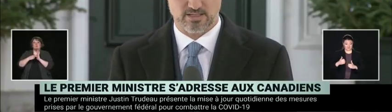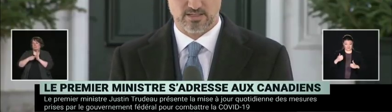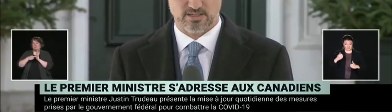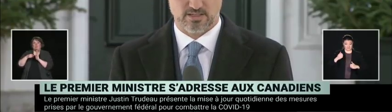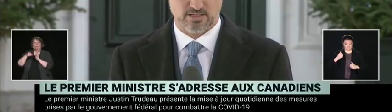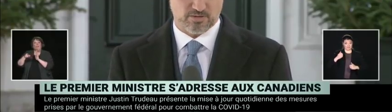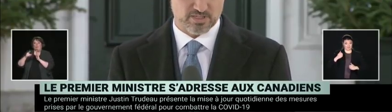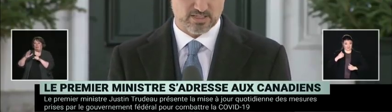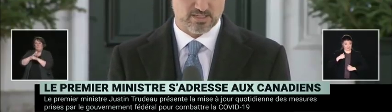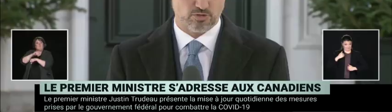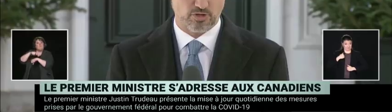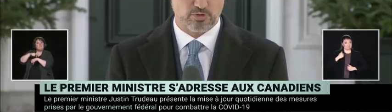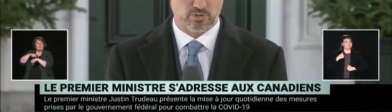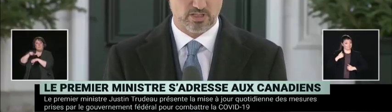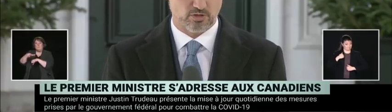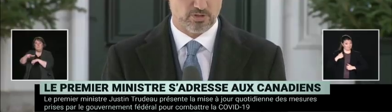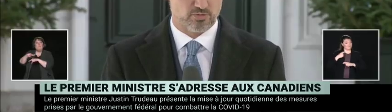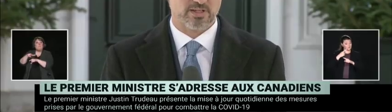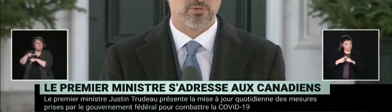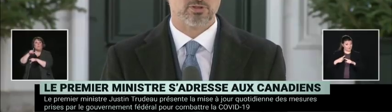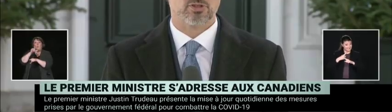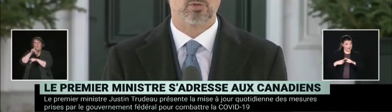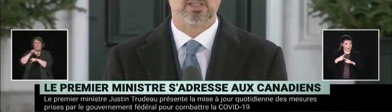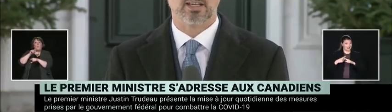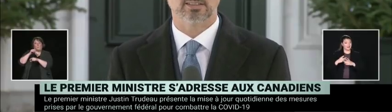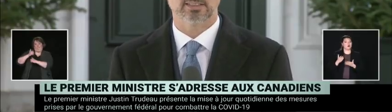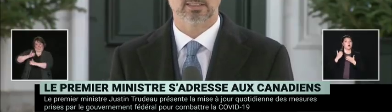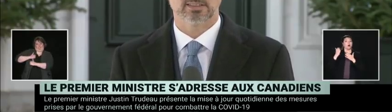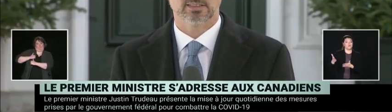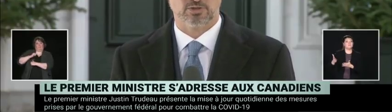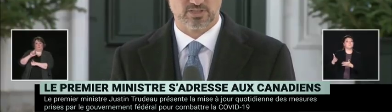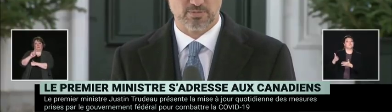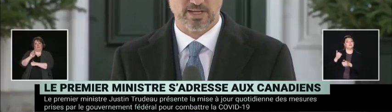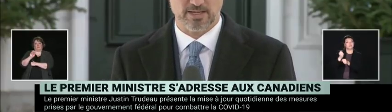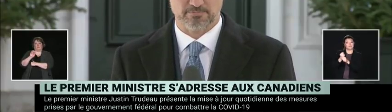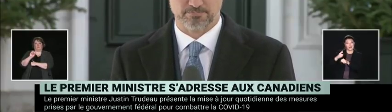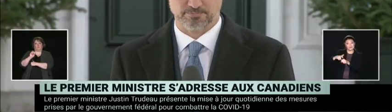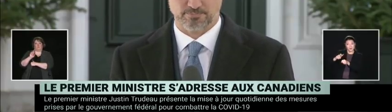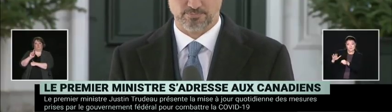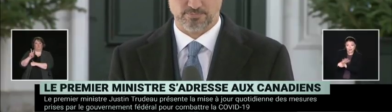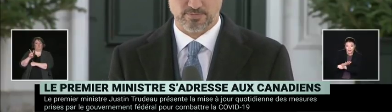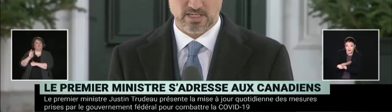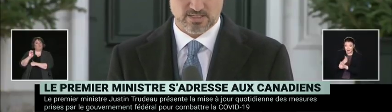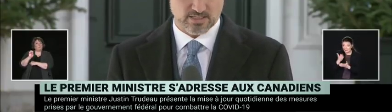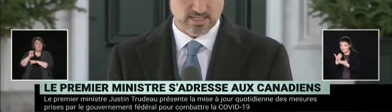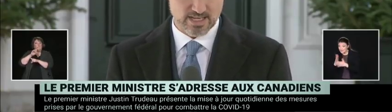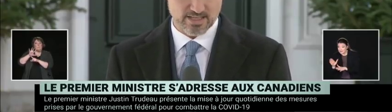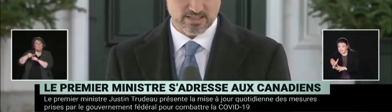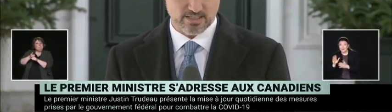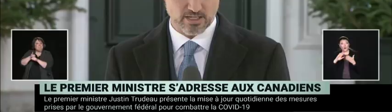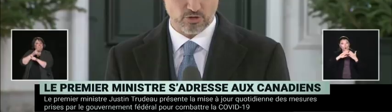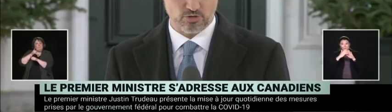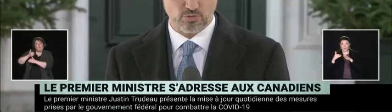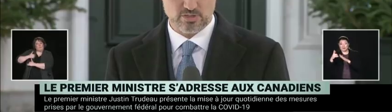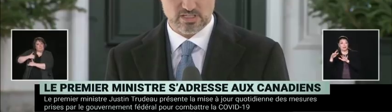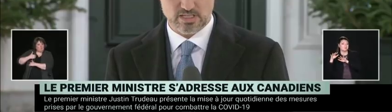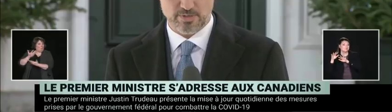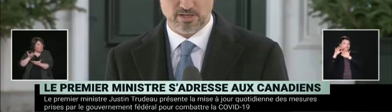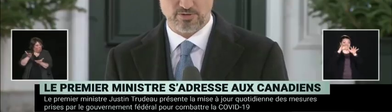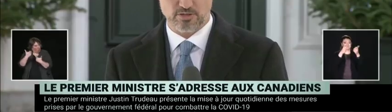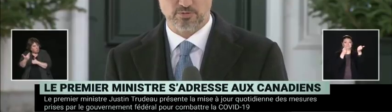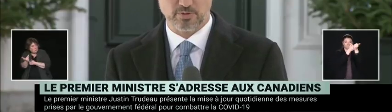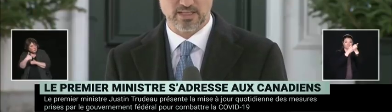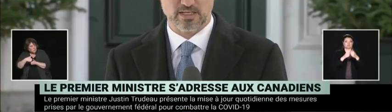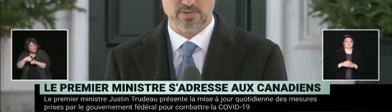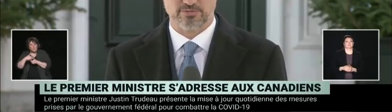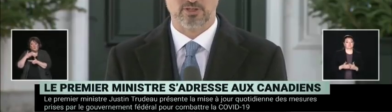canadiennes. Comme ça, si nos communautés ont besoin de plus de soutien, on sera prêt. Santé Canada recrute aussi des